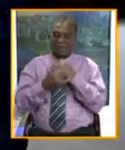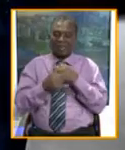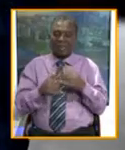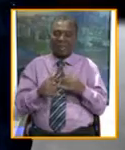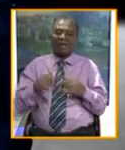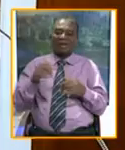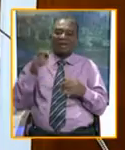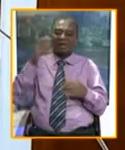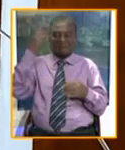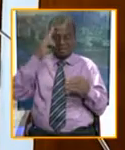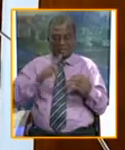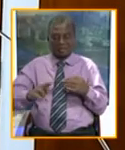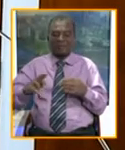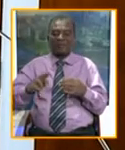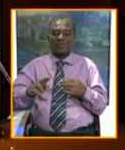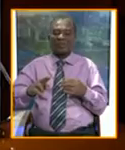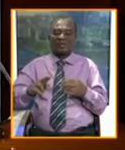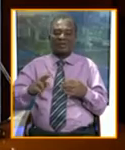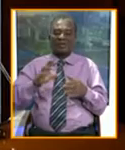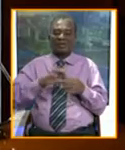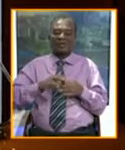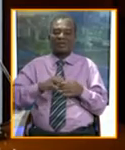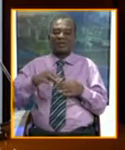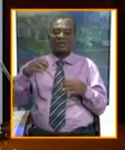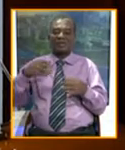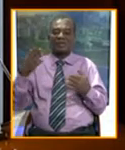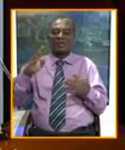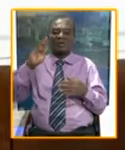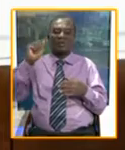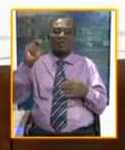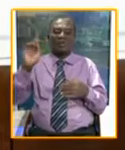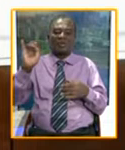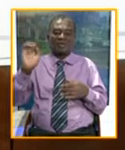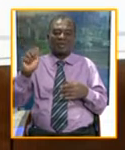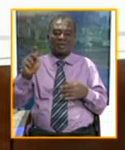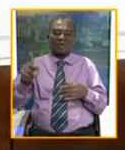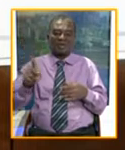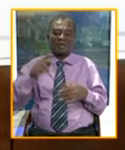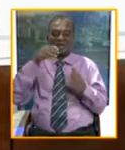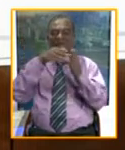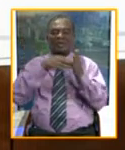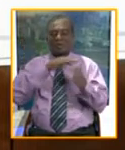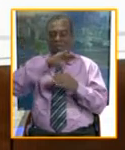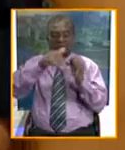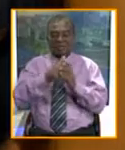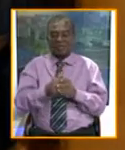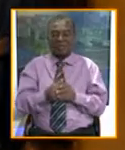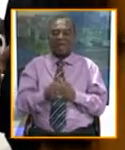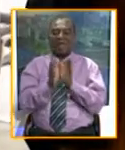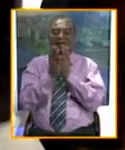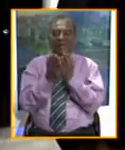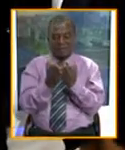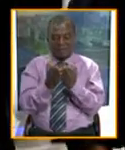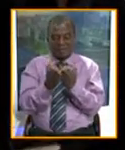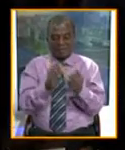sous-région. Le corps diplomatique accrédité au Ghana salue la mémoire de l'ex-chef du gouvernement ivoirien. Un livre de condoléances